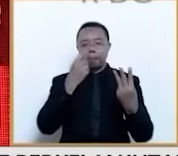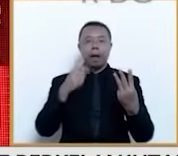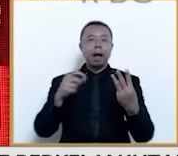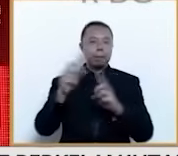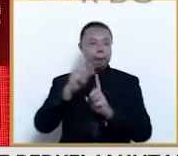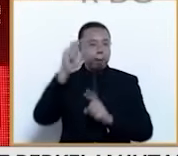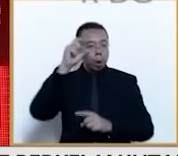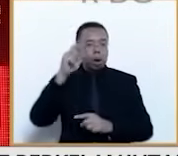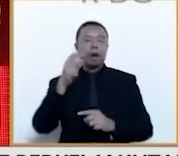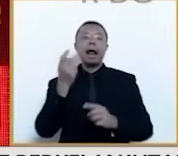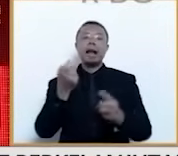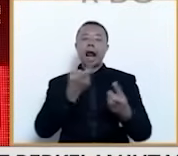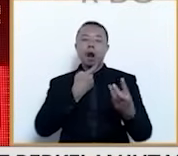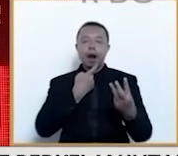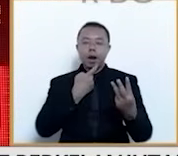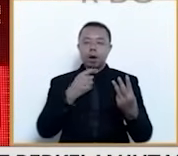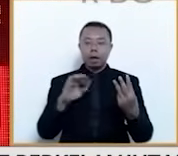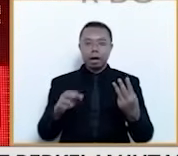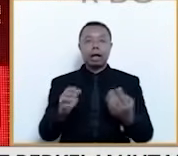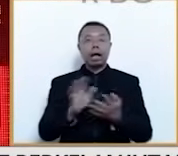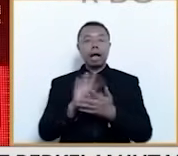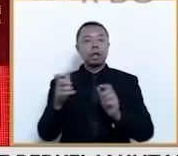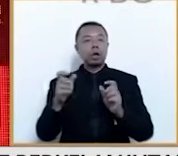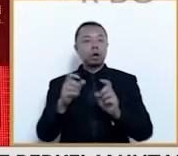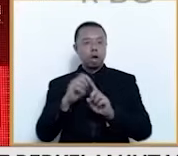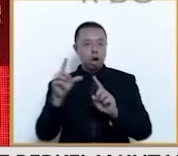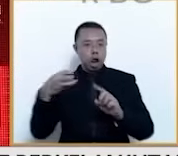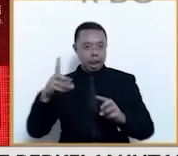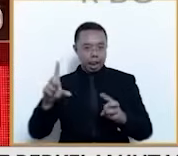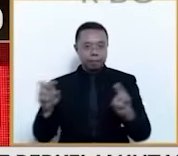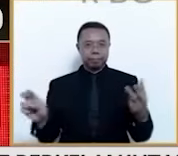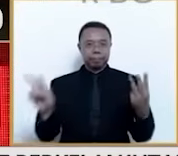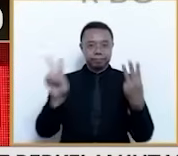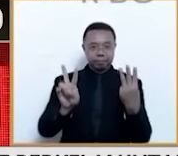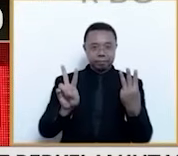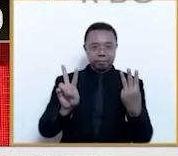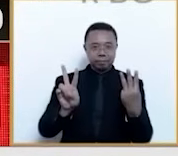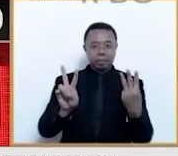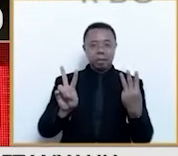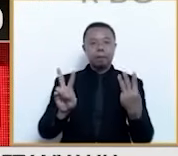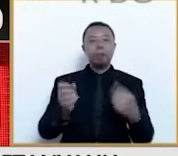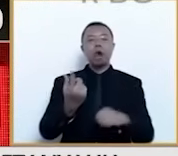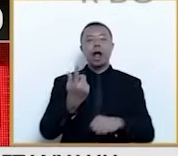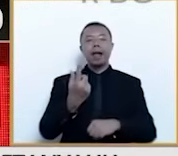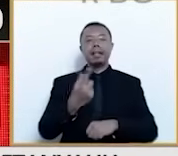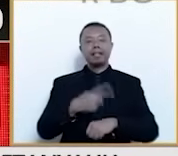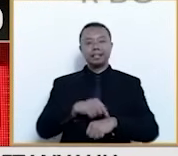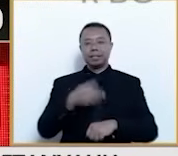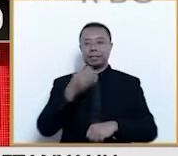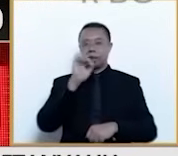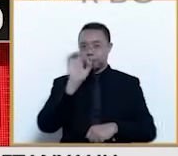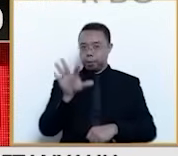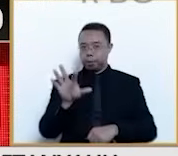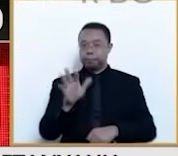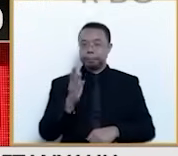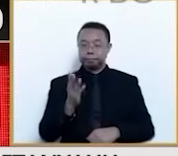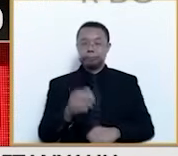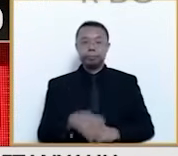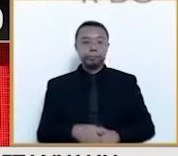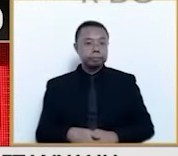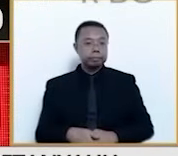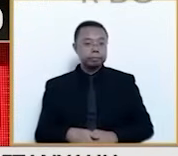juga Bapak Rano Karno atau Sidul. Waktunya 1 menit Bapak, dimulai sejak Anda berbicara, silakan.